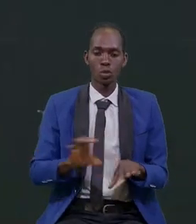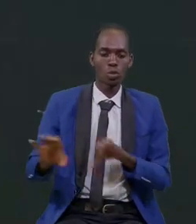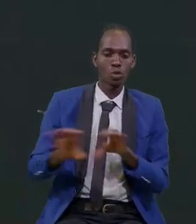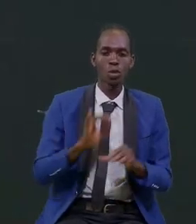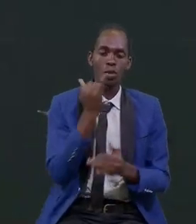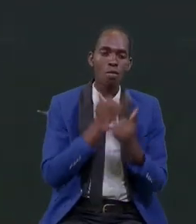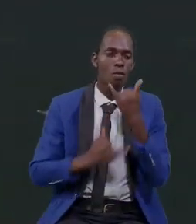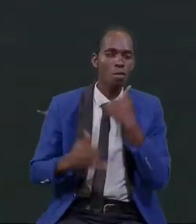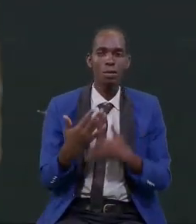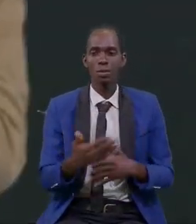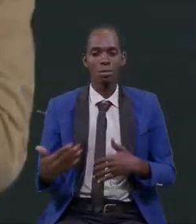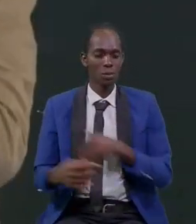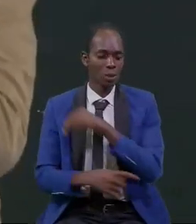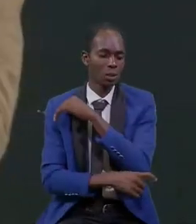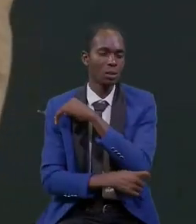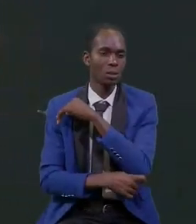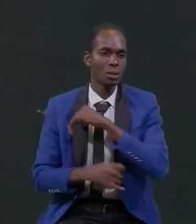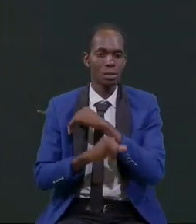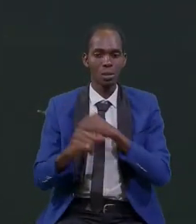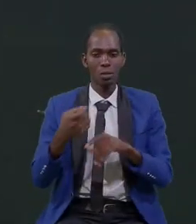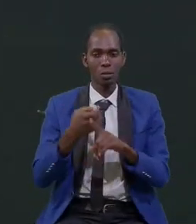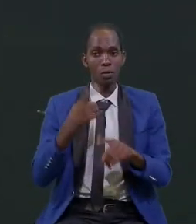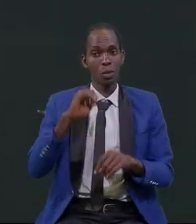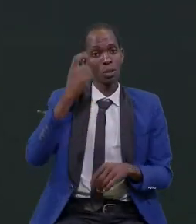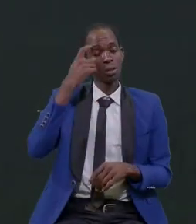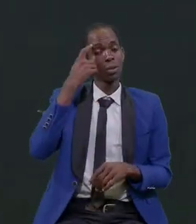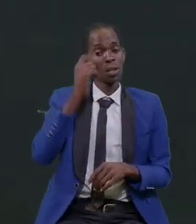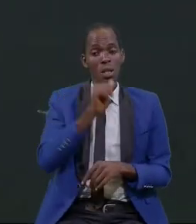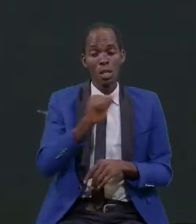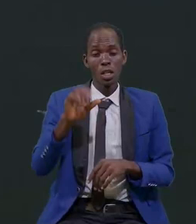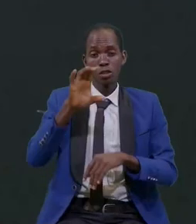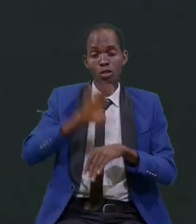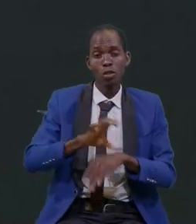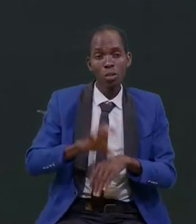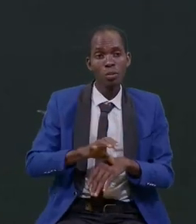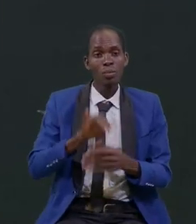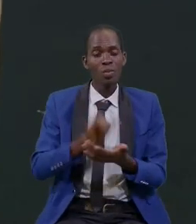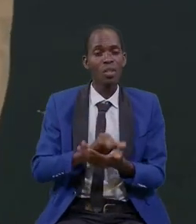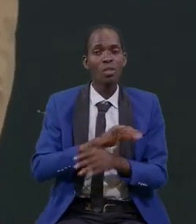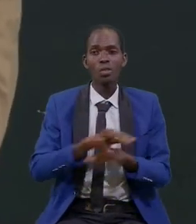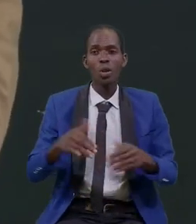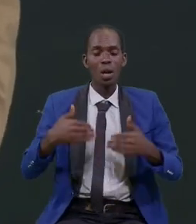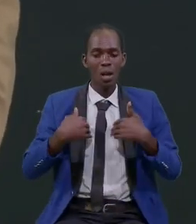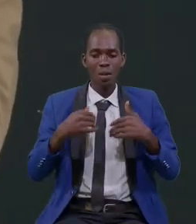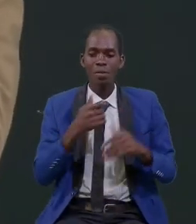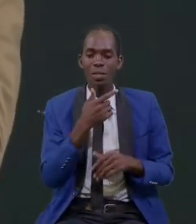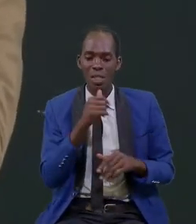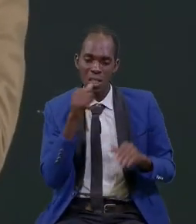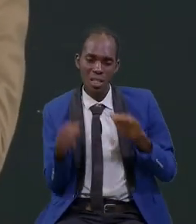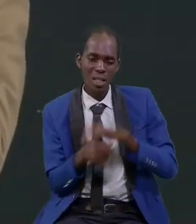atrocités, qui vole le gouvernement. Une église qui n'a pas des péchés